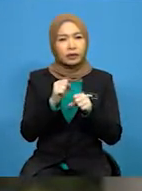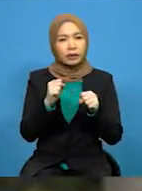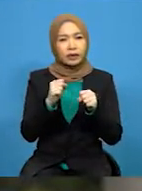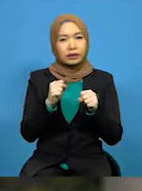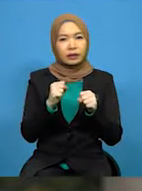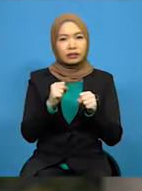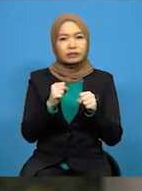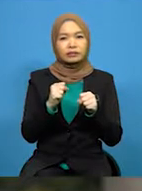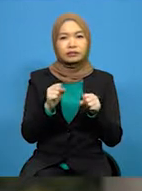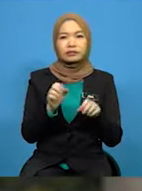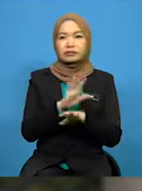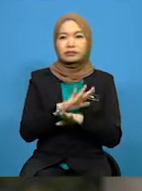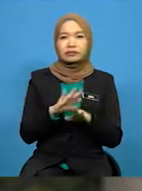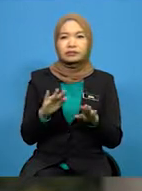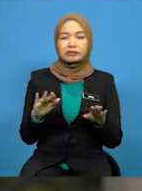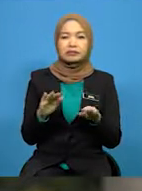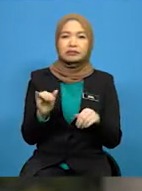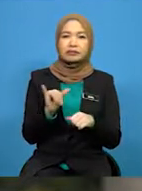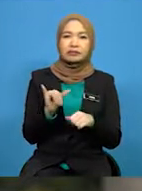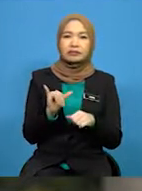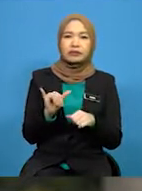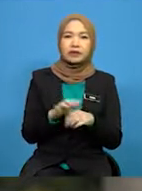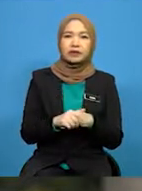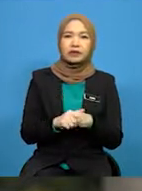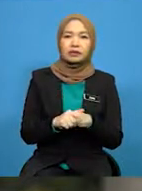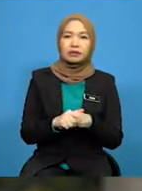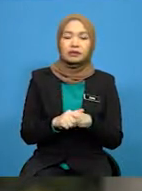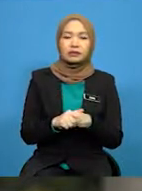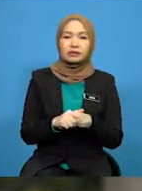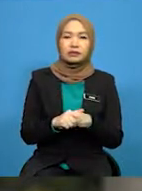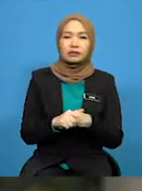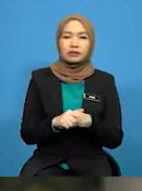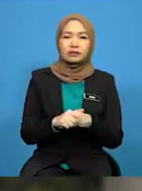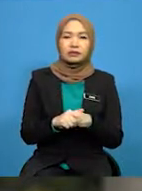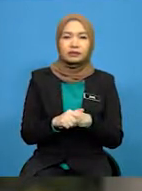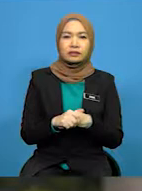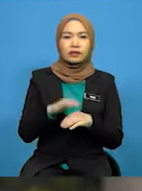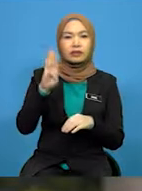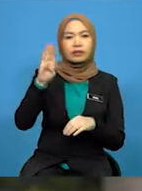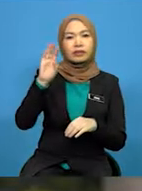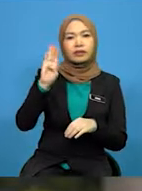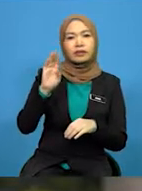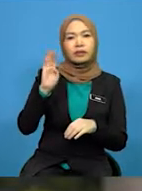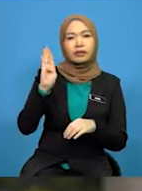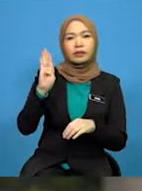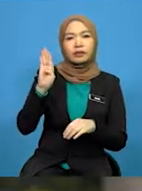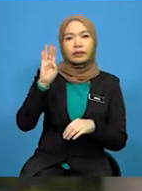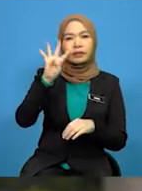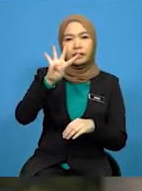kerajaan pula terpaksa memberi bantuan kewangan. Contohnya kumpulan B40 yang begitu terkesan